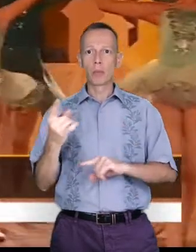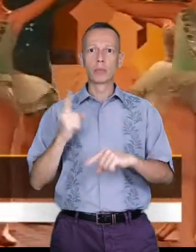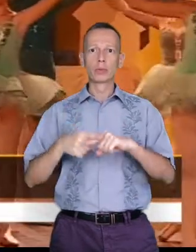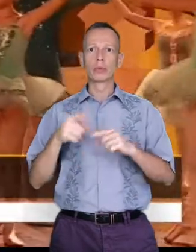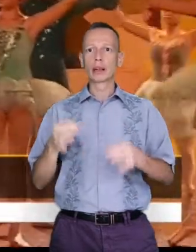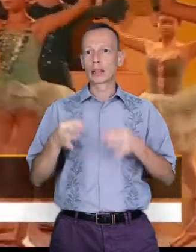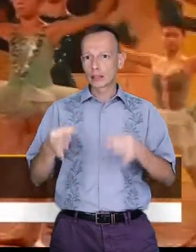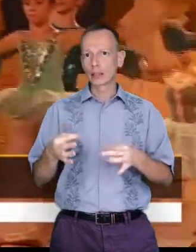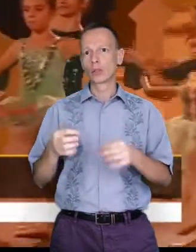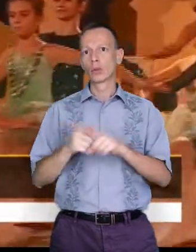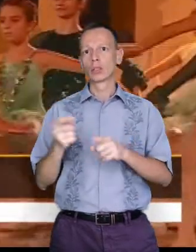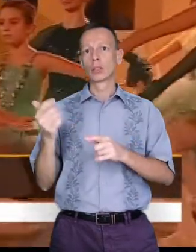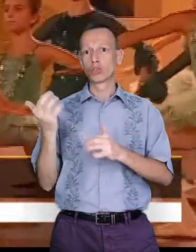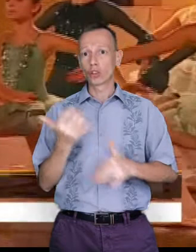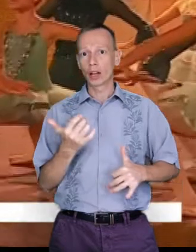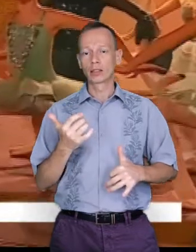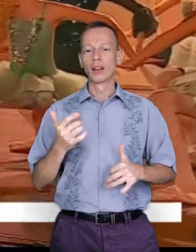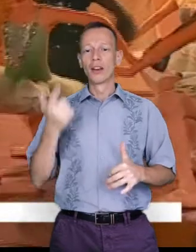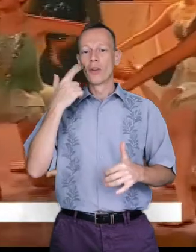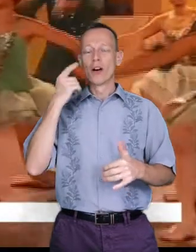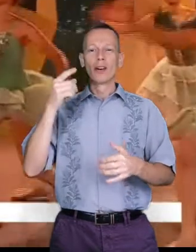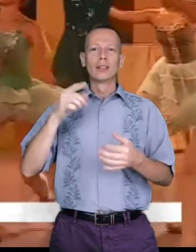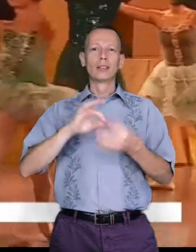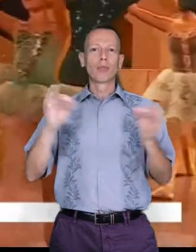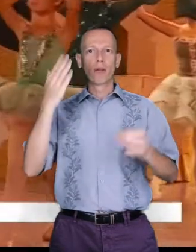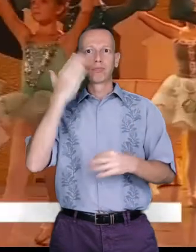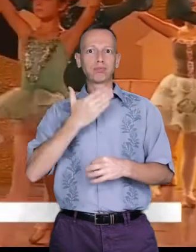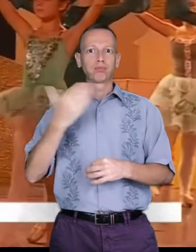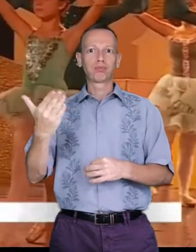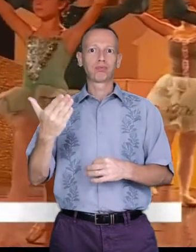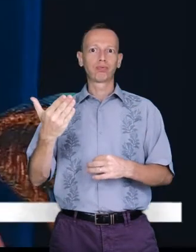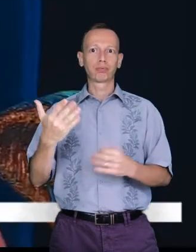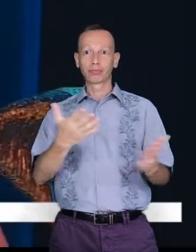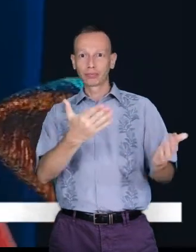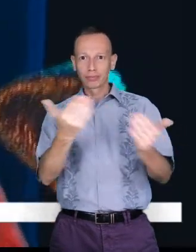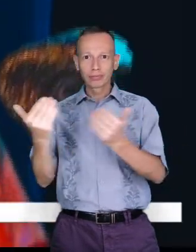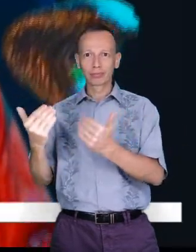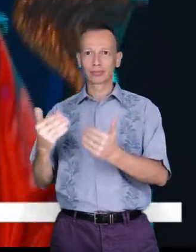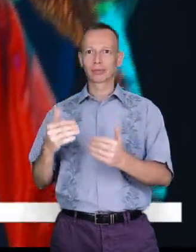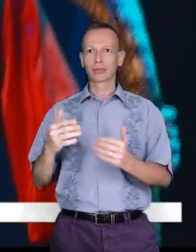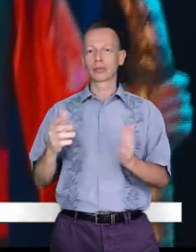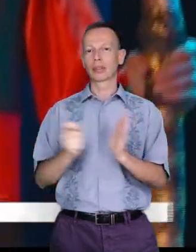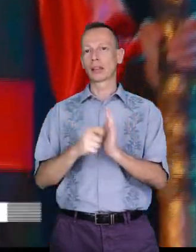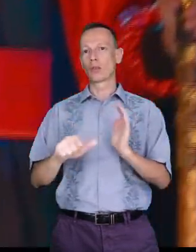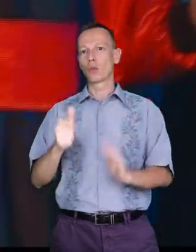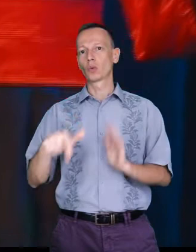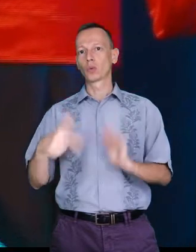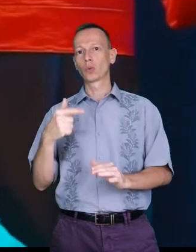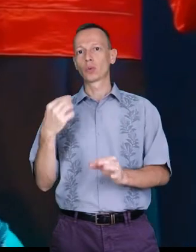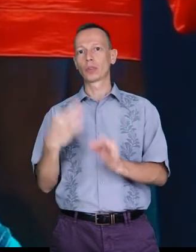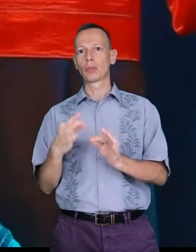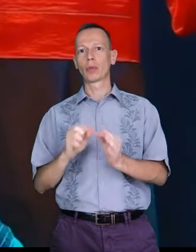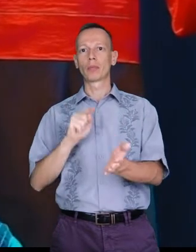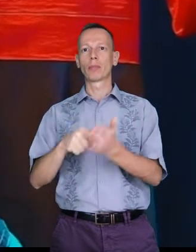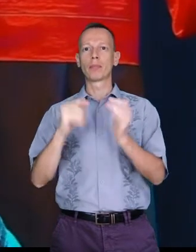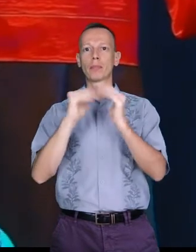contemporain, moderne jazz, tout y est pour vous embarquer dans ce conte bien connu de tous. Les spectacles auront lieu les 11 et